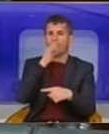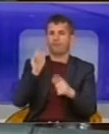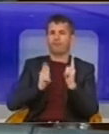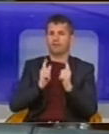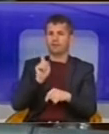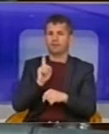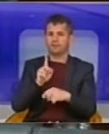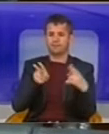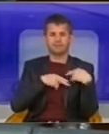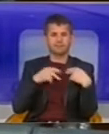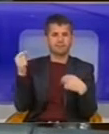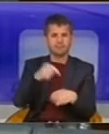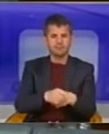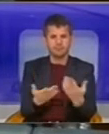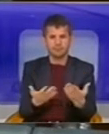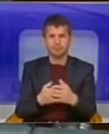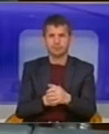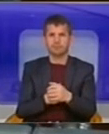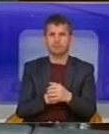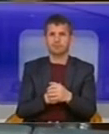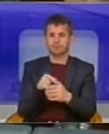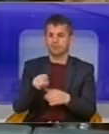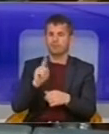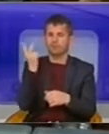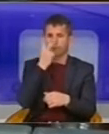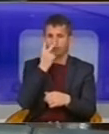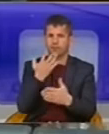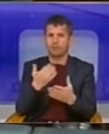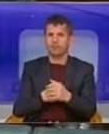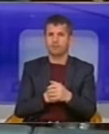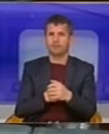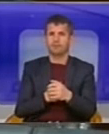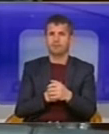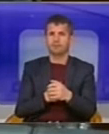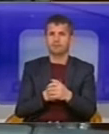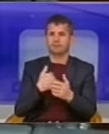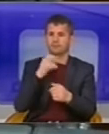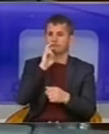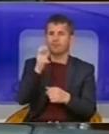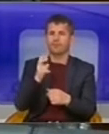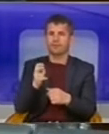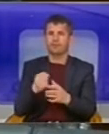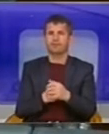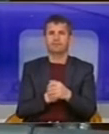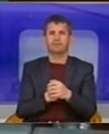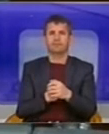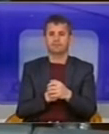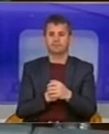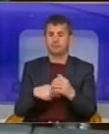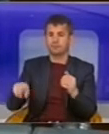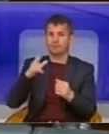ose me i obligu me orë këtu, se vërtet nuk ka kuptim. Për shat demi që po reagon, po nuk e ka mirë.